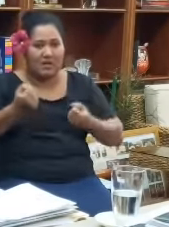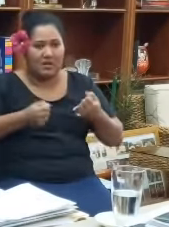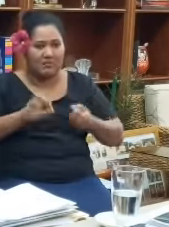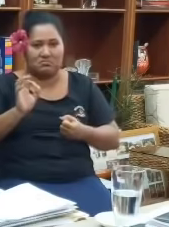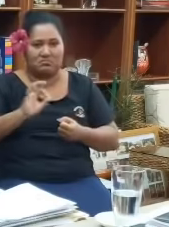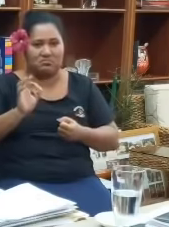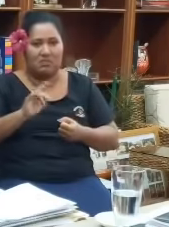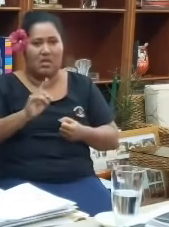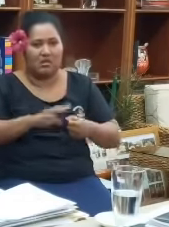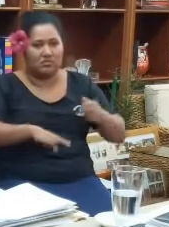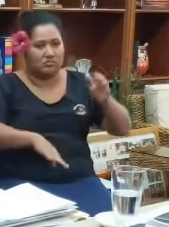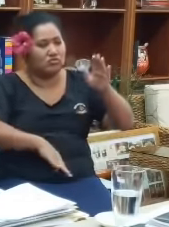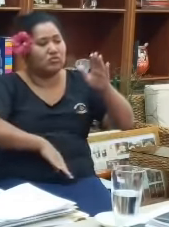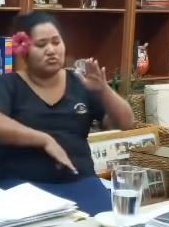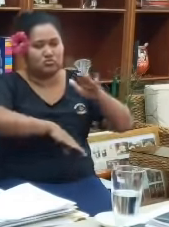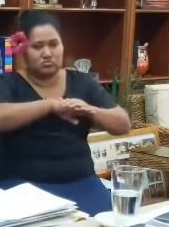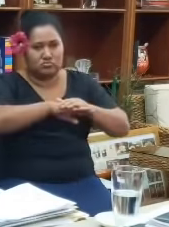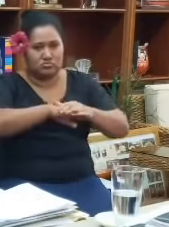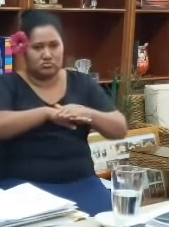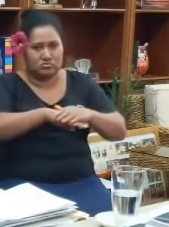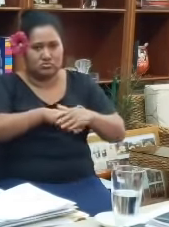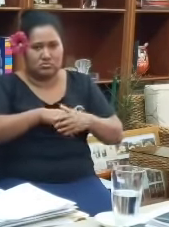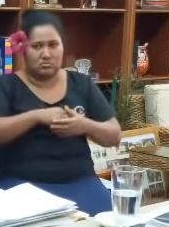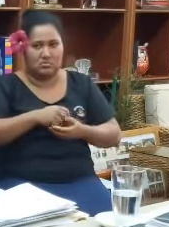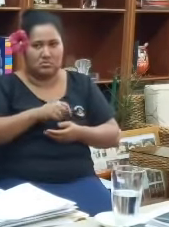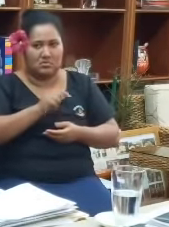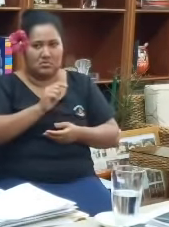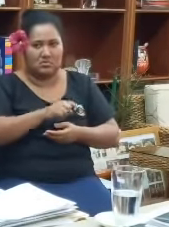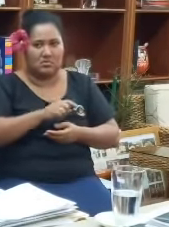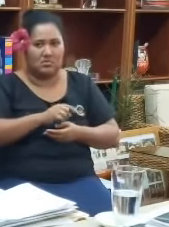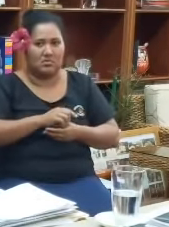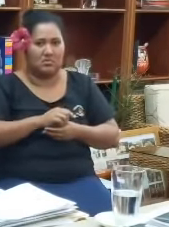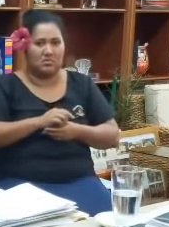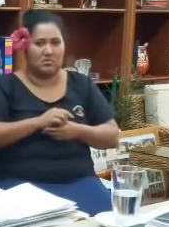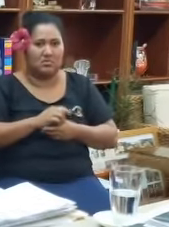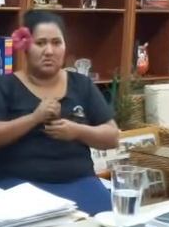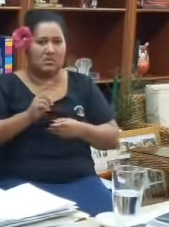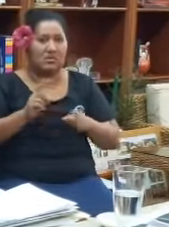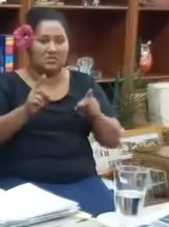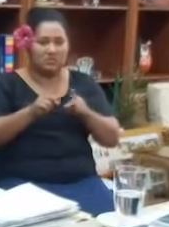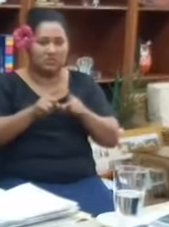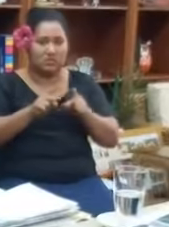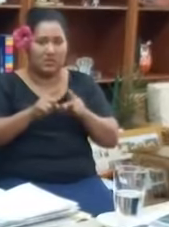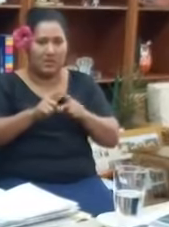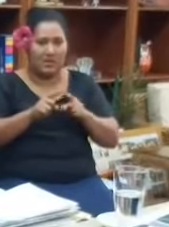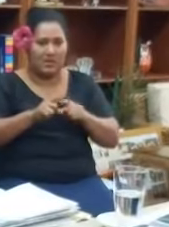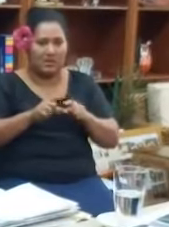botumbui. Pamu mai kukongo ina. E o ime ta ano.